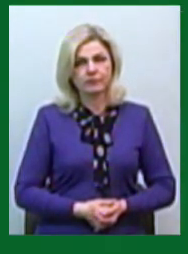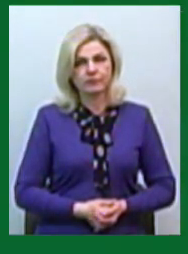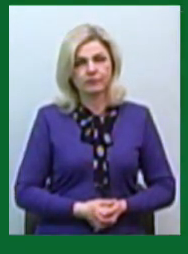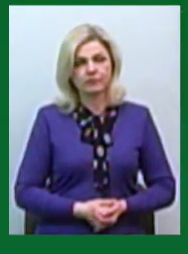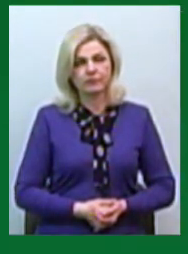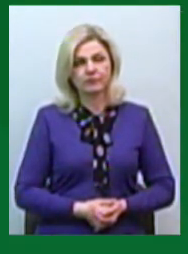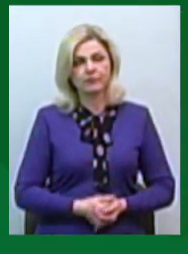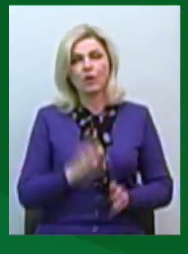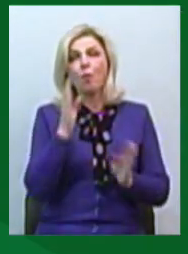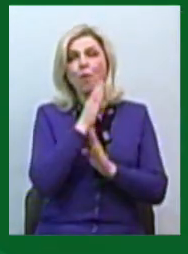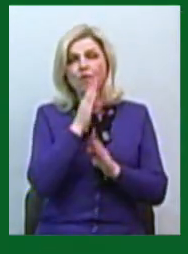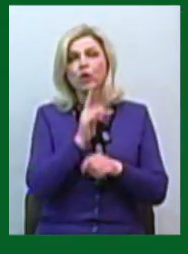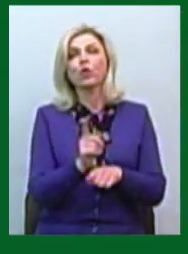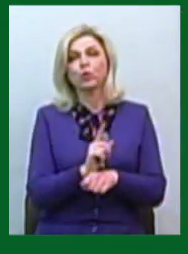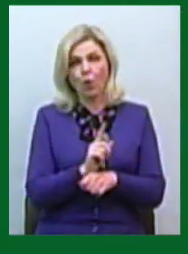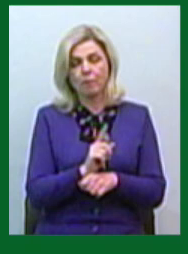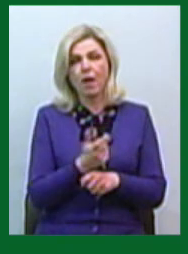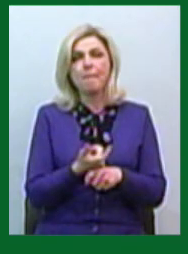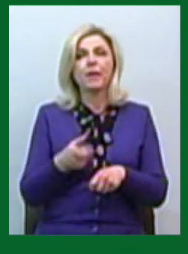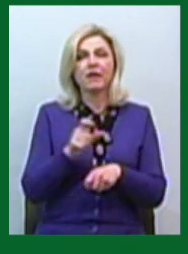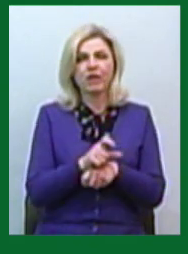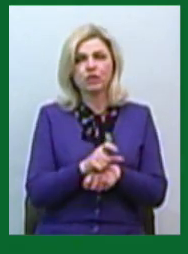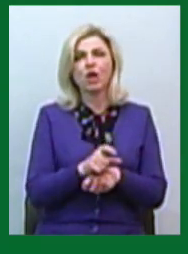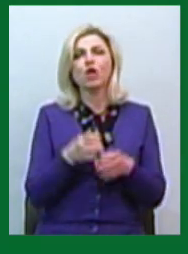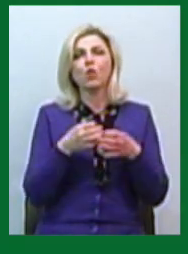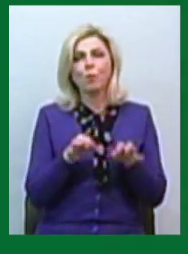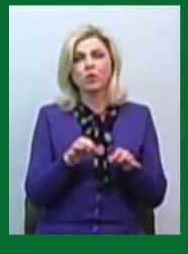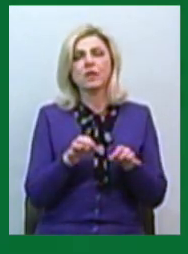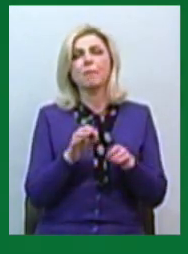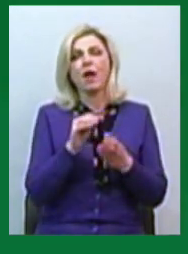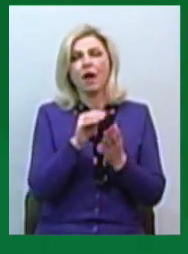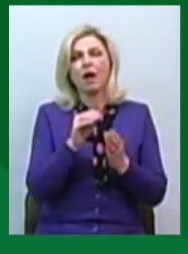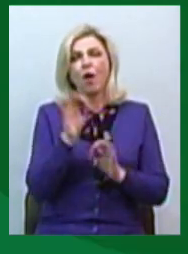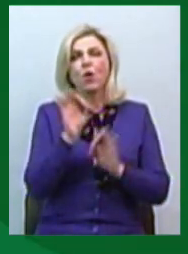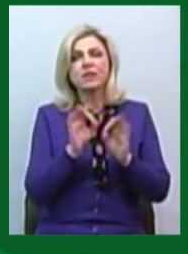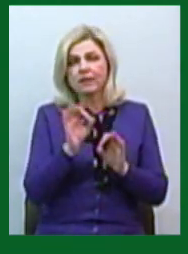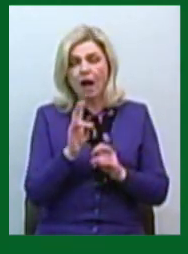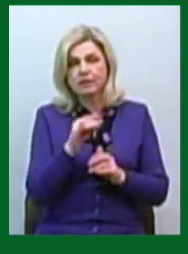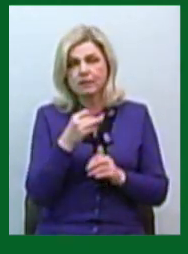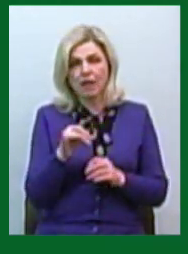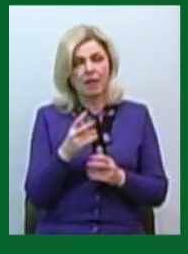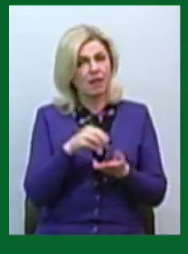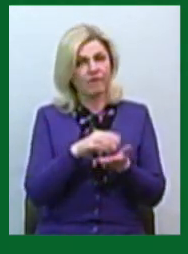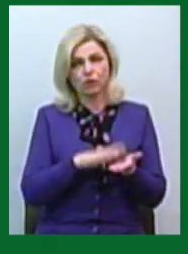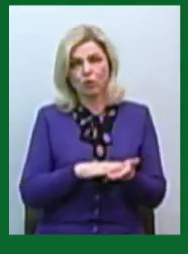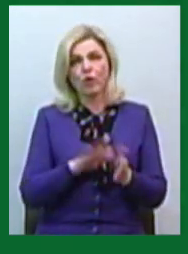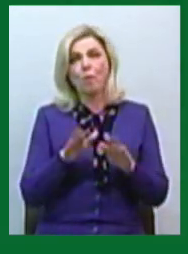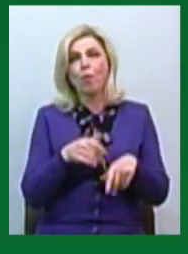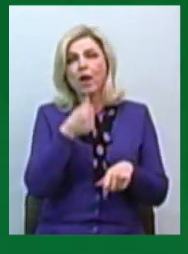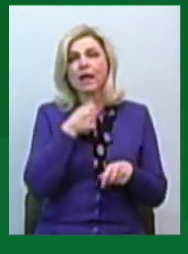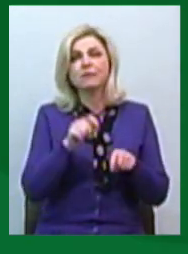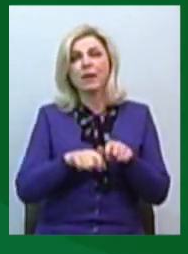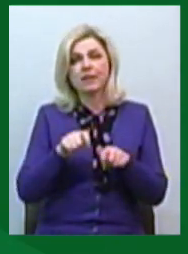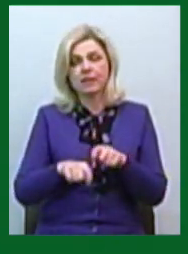Повітря у нормі. Перевищень гранично допустимих концентрацій пилу та інших домішок в повітрі не зафіксовано. Про це після експертизи